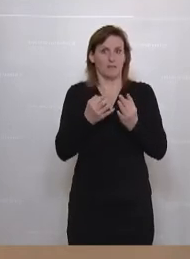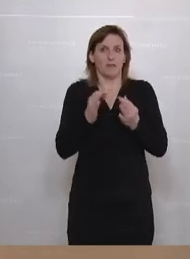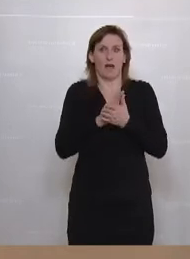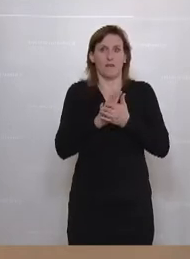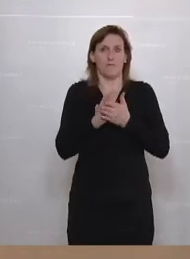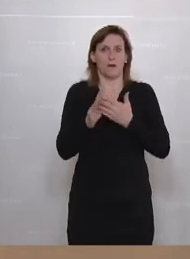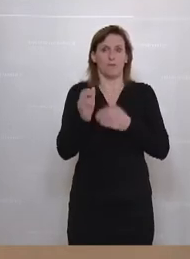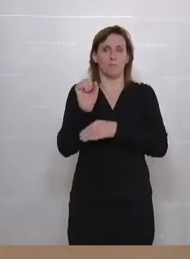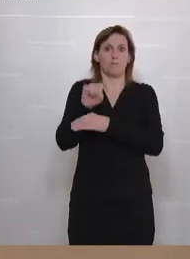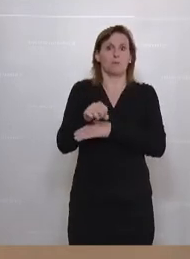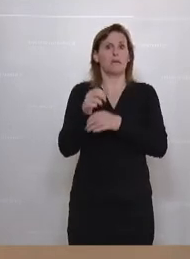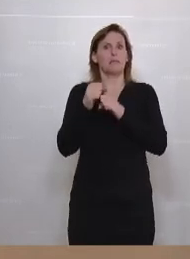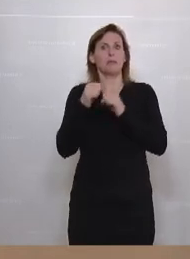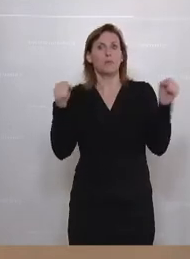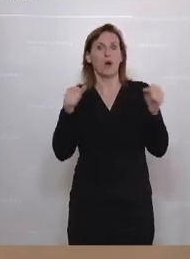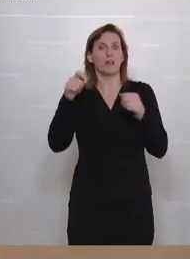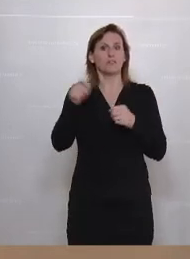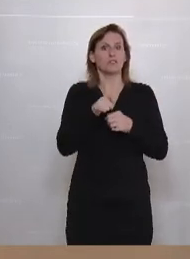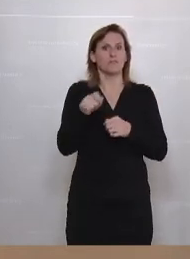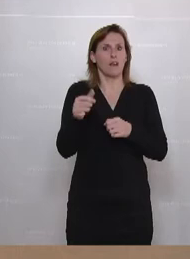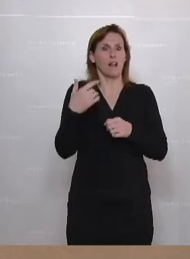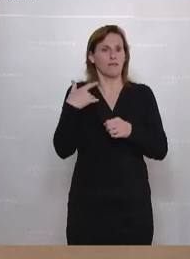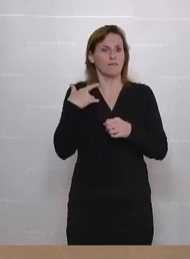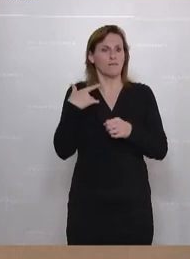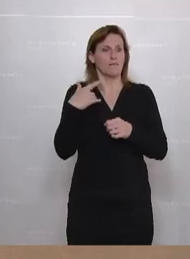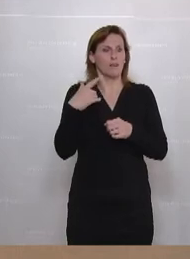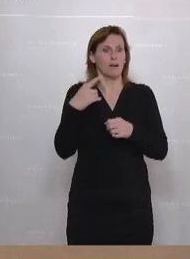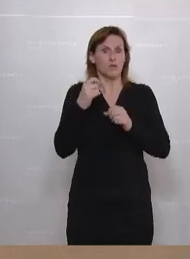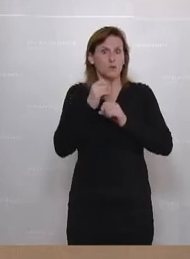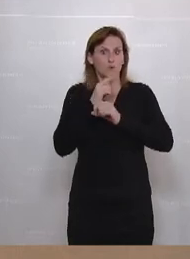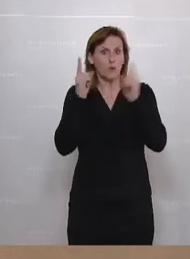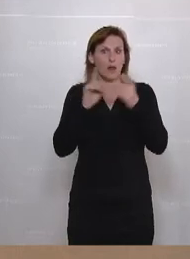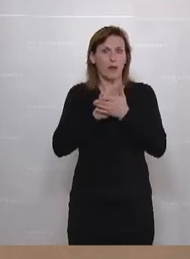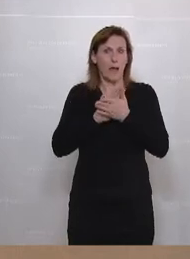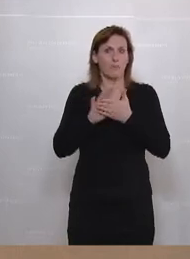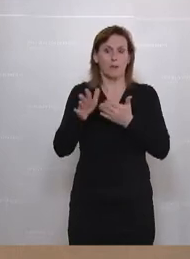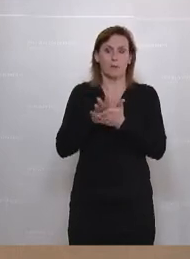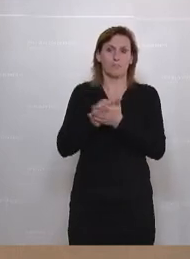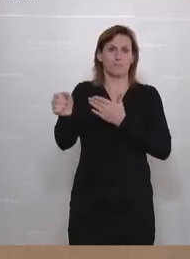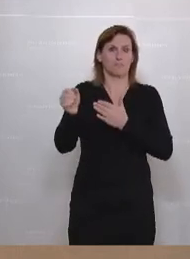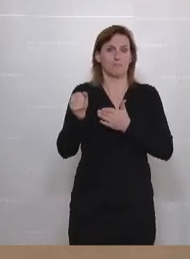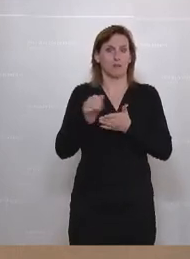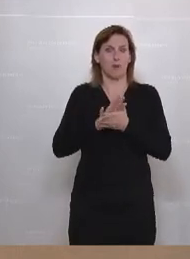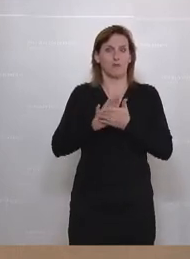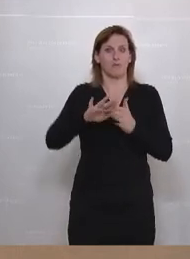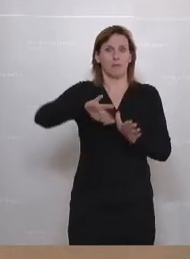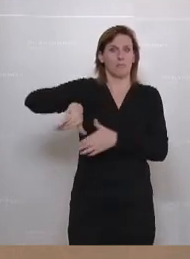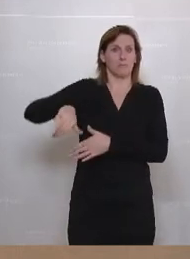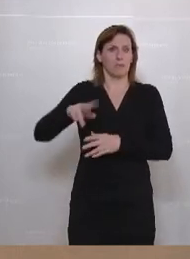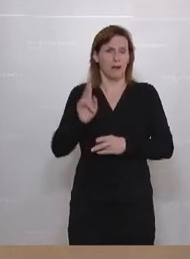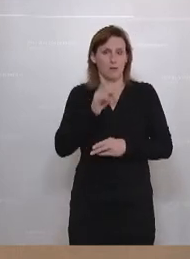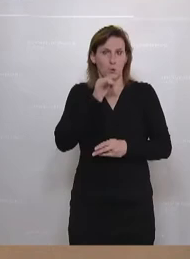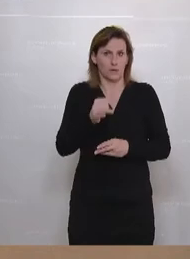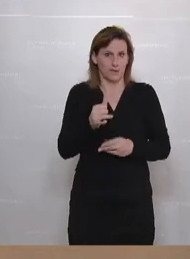zulassen, dass demokratische Wahlen, die noch dazu so deutlich ausgegangen sind, einfach weggewischt werden und verräumt werden. Und